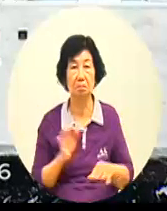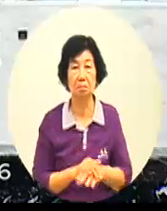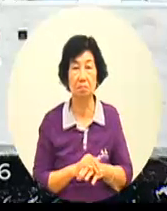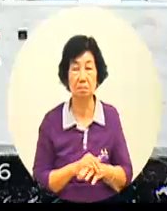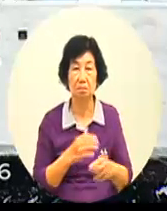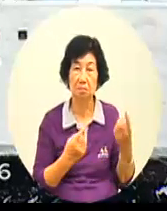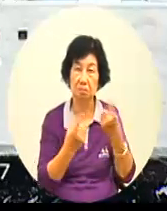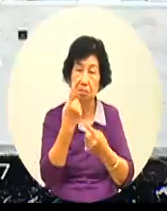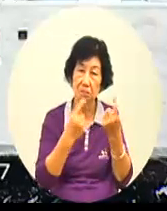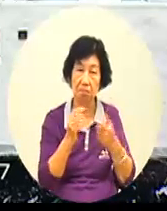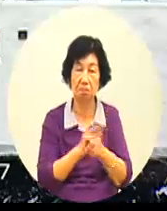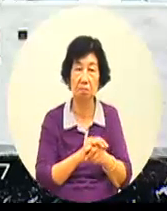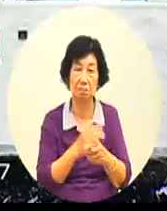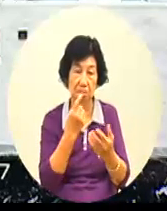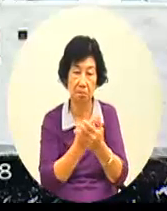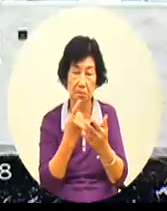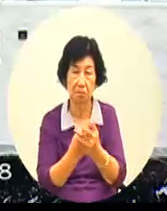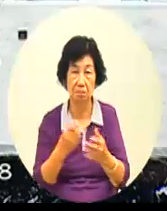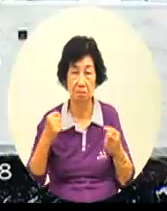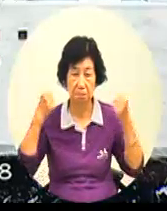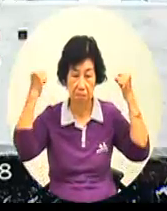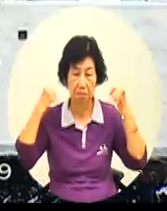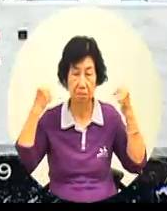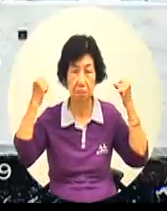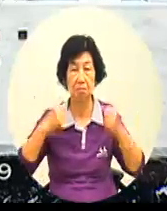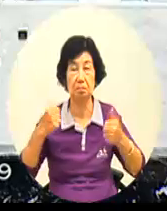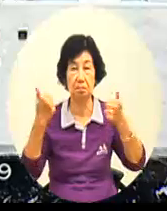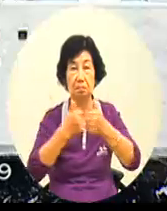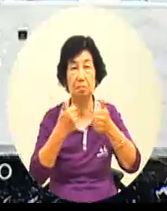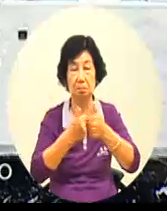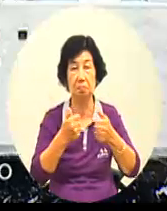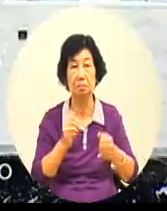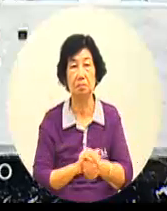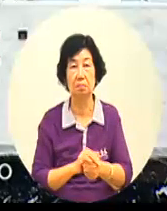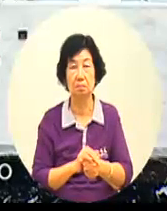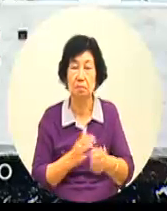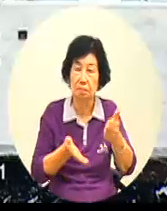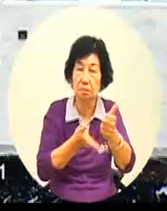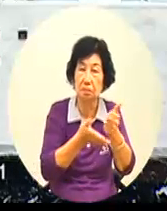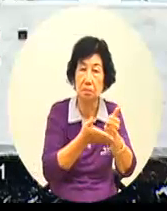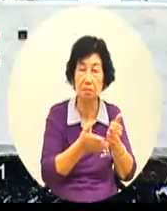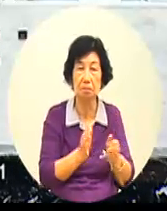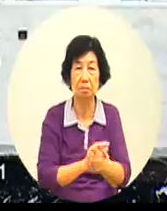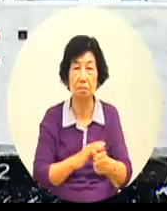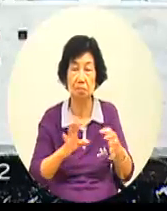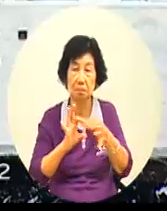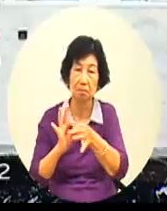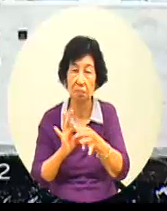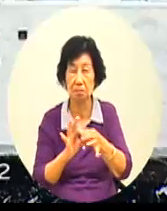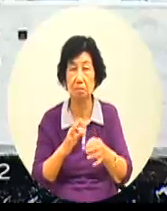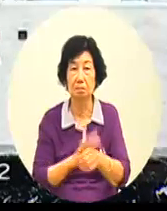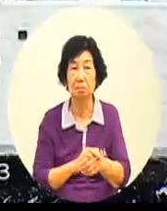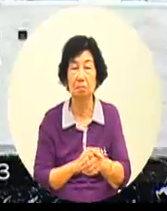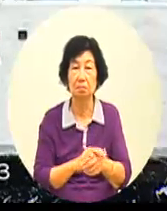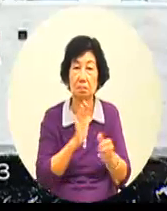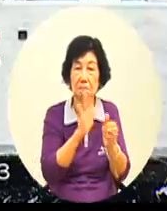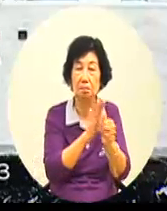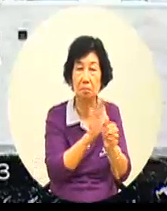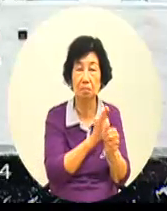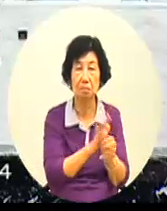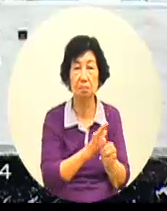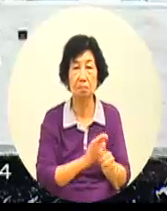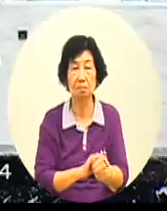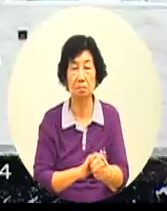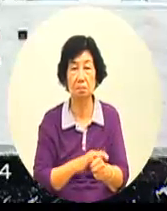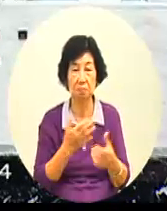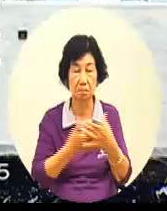加任何的运动会比赛的时候呢，这样的一个鼓励跟关心呢，让他们这个